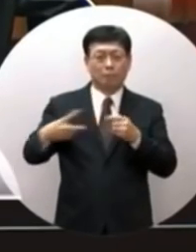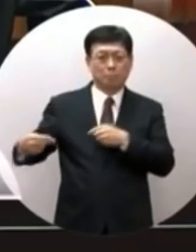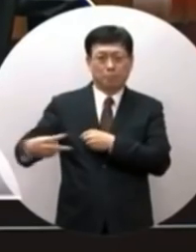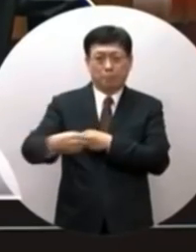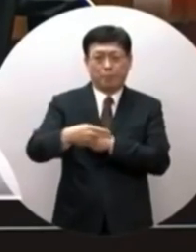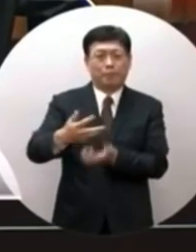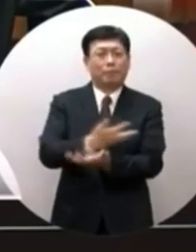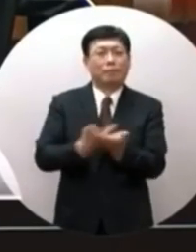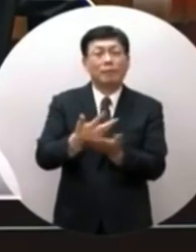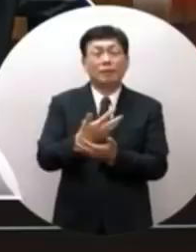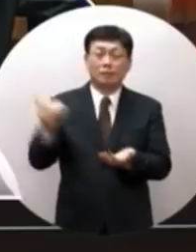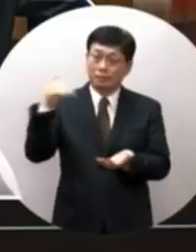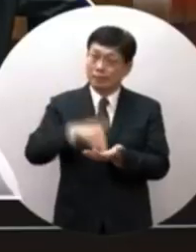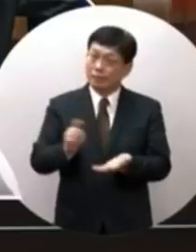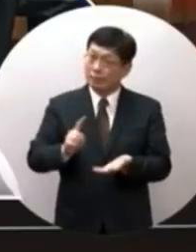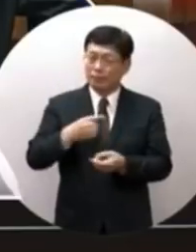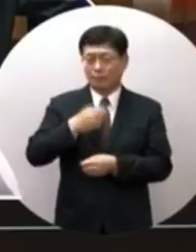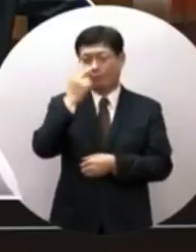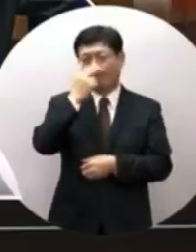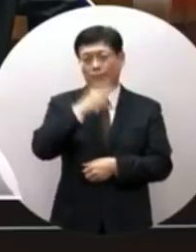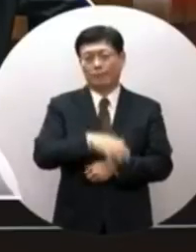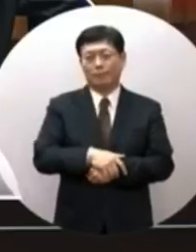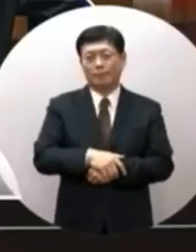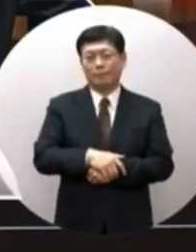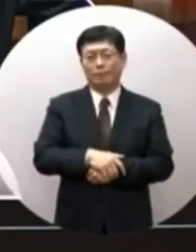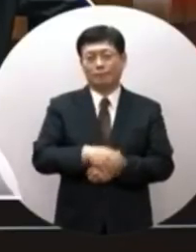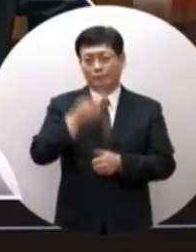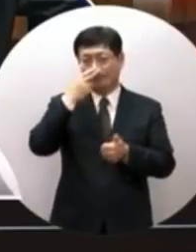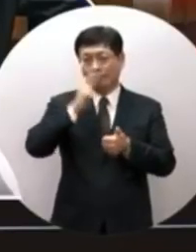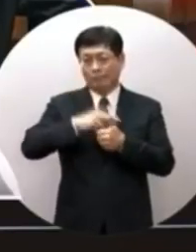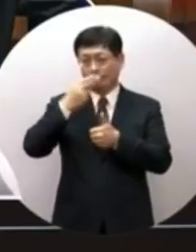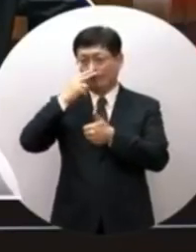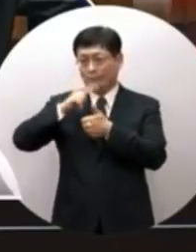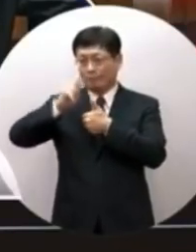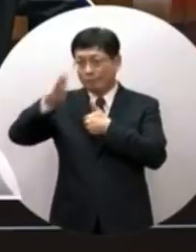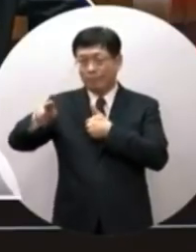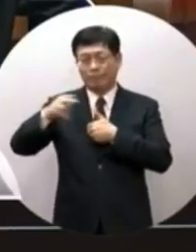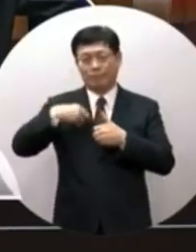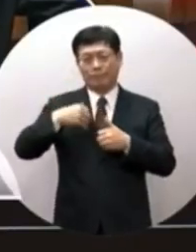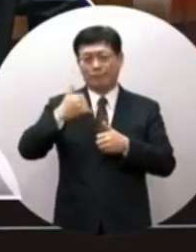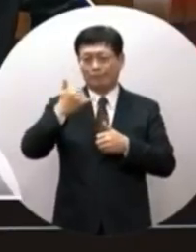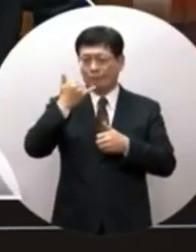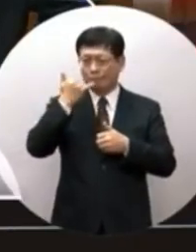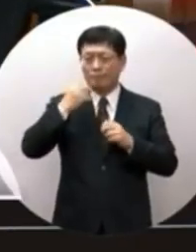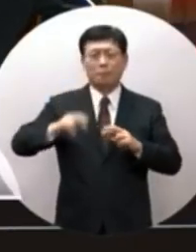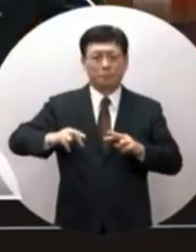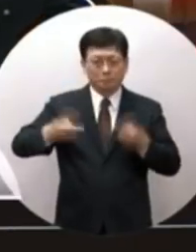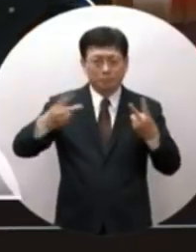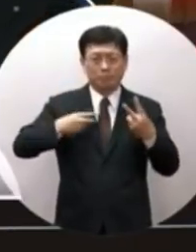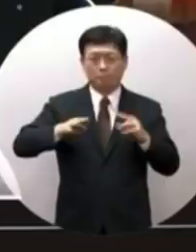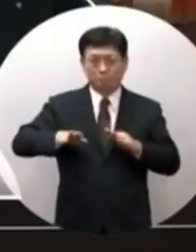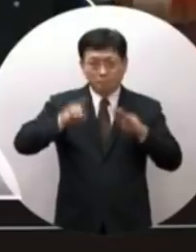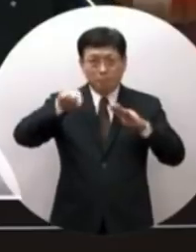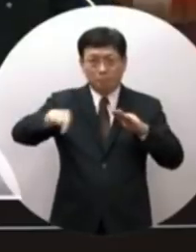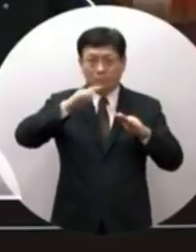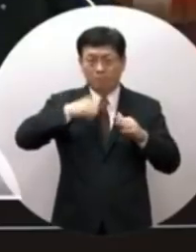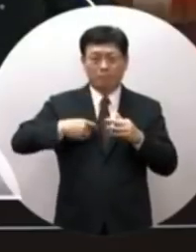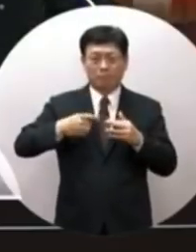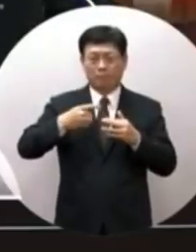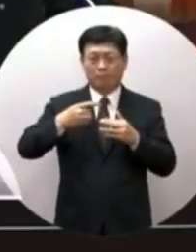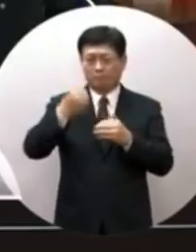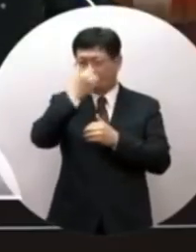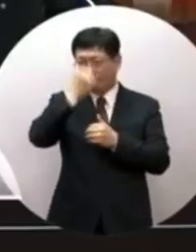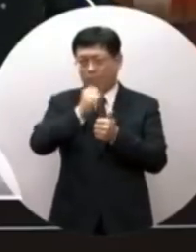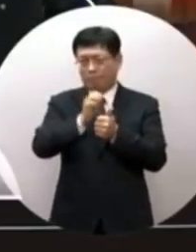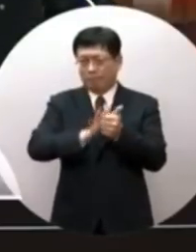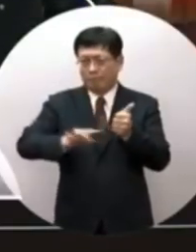沟通，结果相当的危险，让两岸失去一次改善那些恶性循环的机